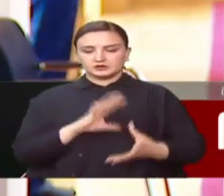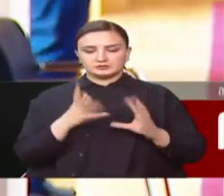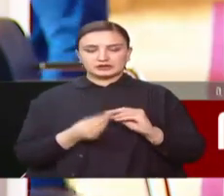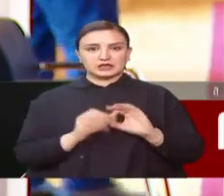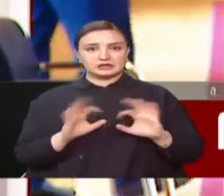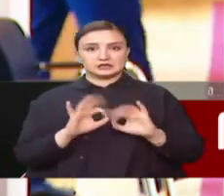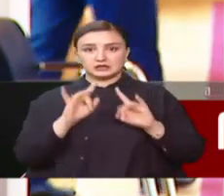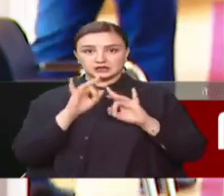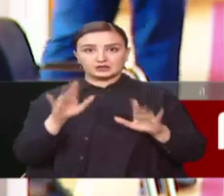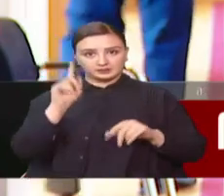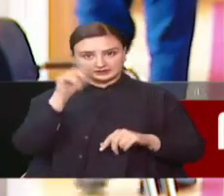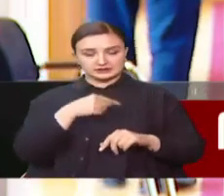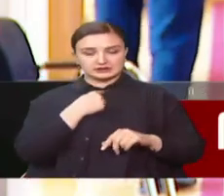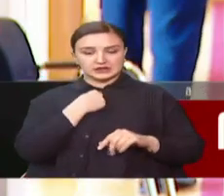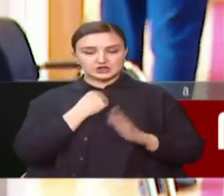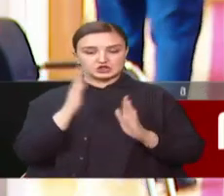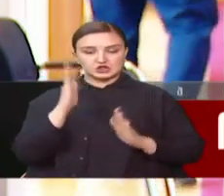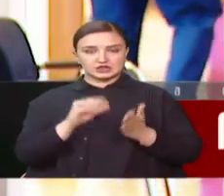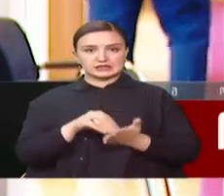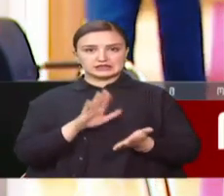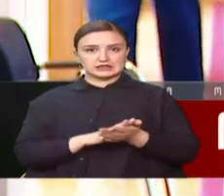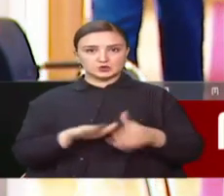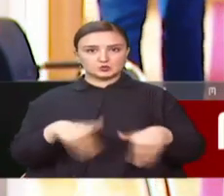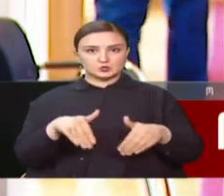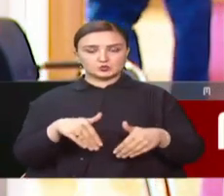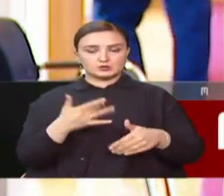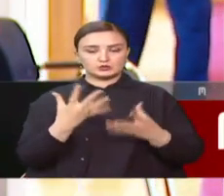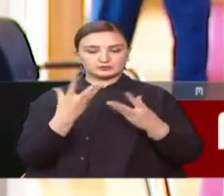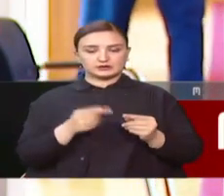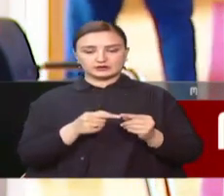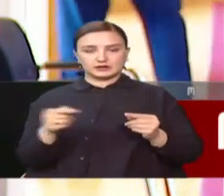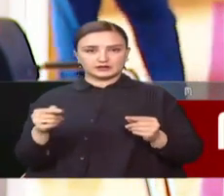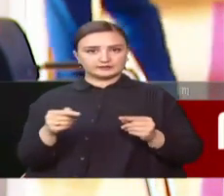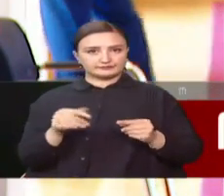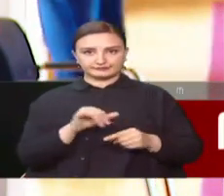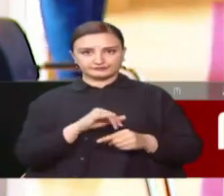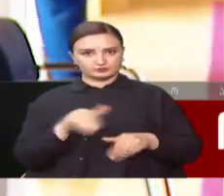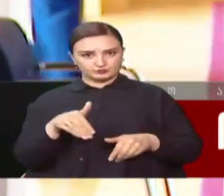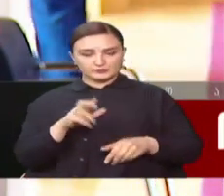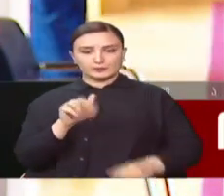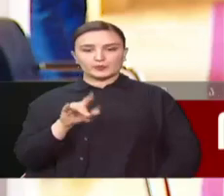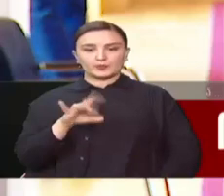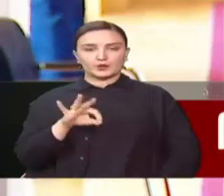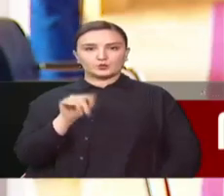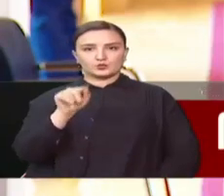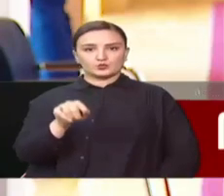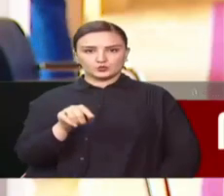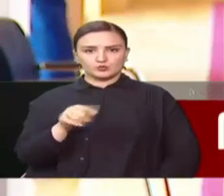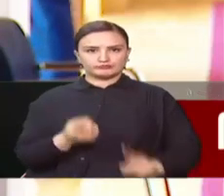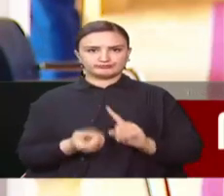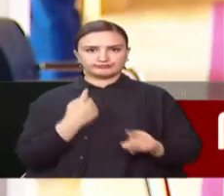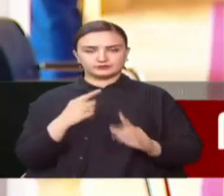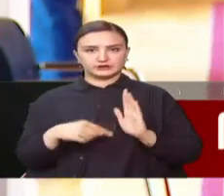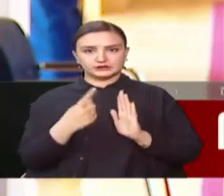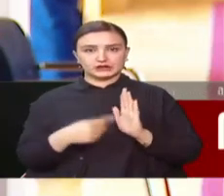ром кэнчис каза регистрация арга яра, рамудени мэдгэ картул маусцебам, шэндэк бюрозэ Сулия Тауса Бутебла, там у Агдеса